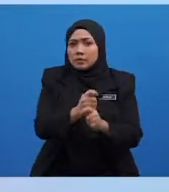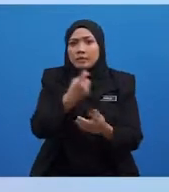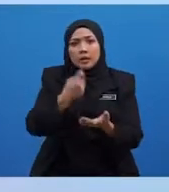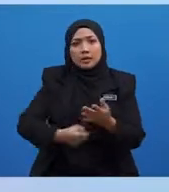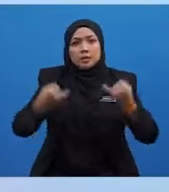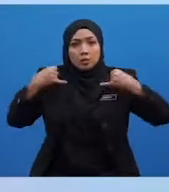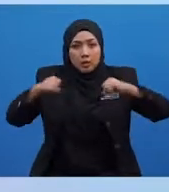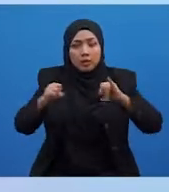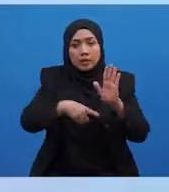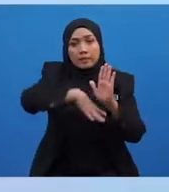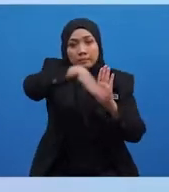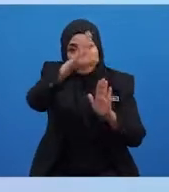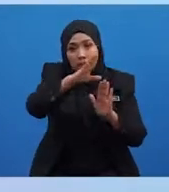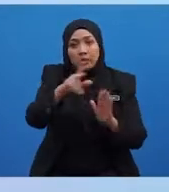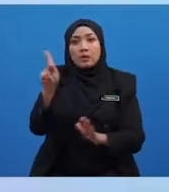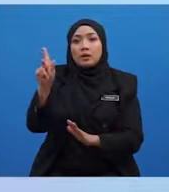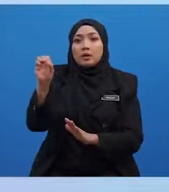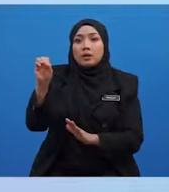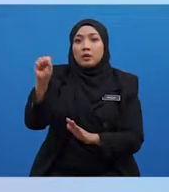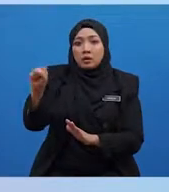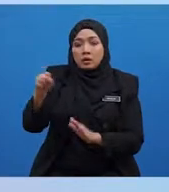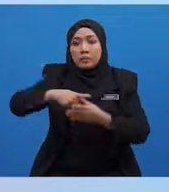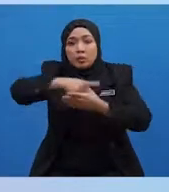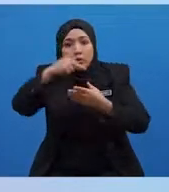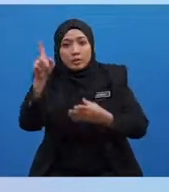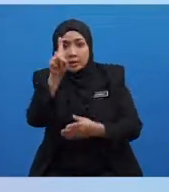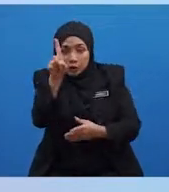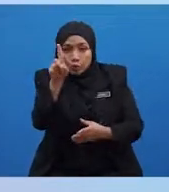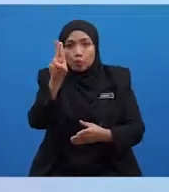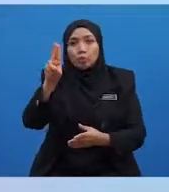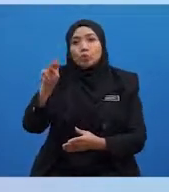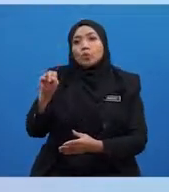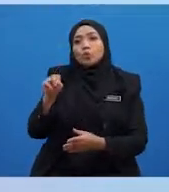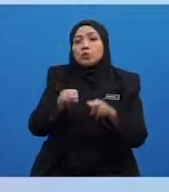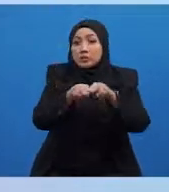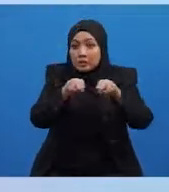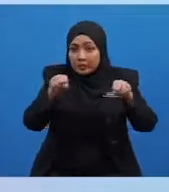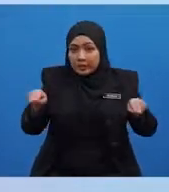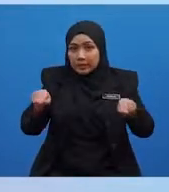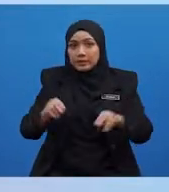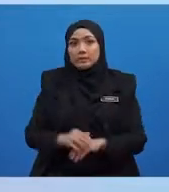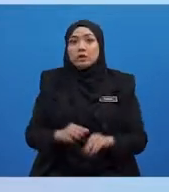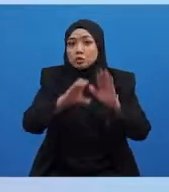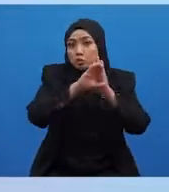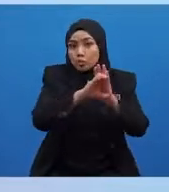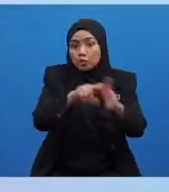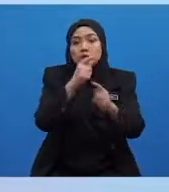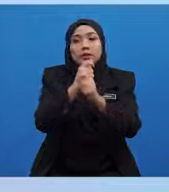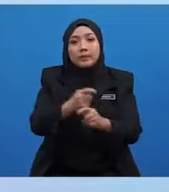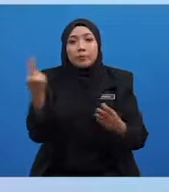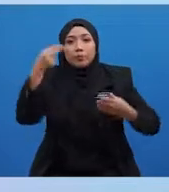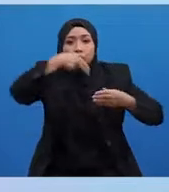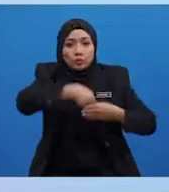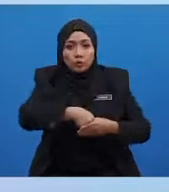Penetapan harga jualan melebihi kos pengeluaran seunit. Contohnya, tetapkan keuntungan sebanyak RM15